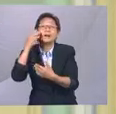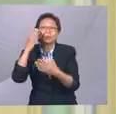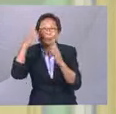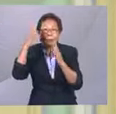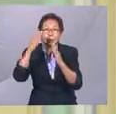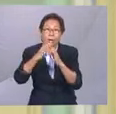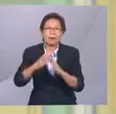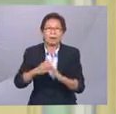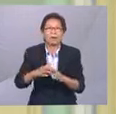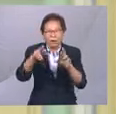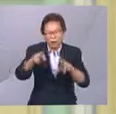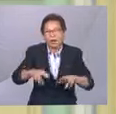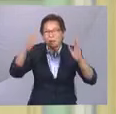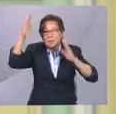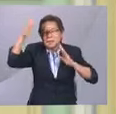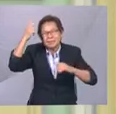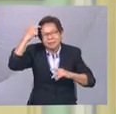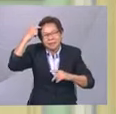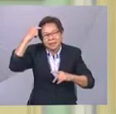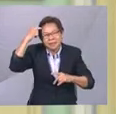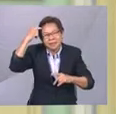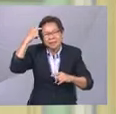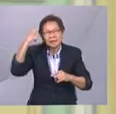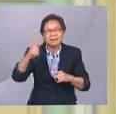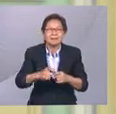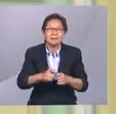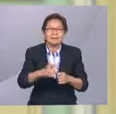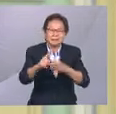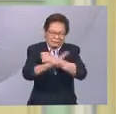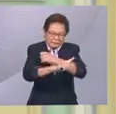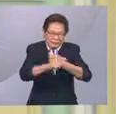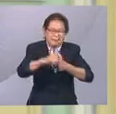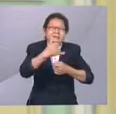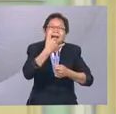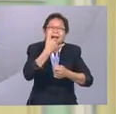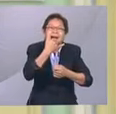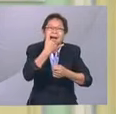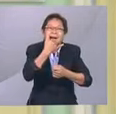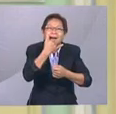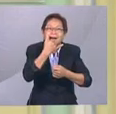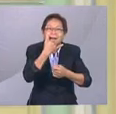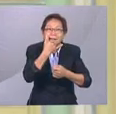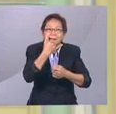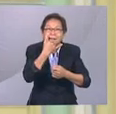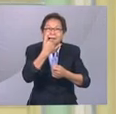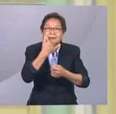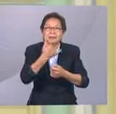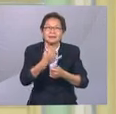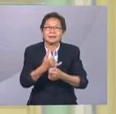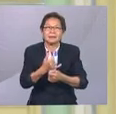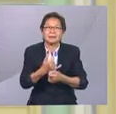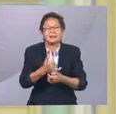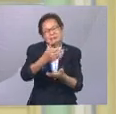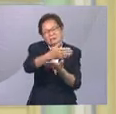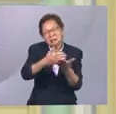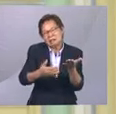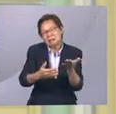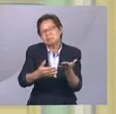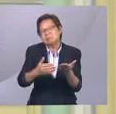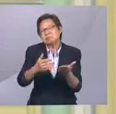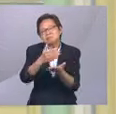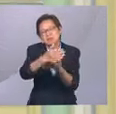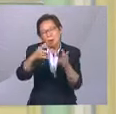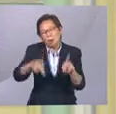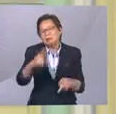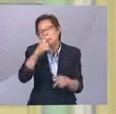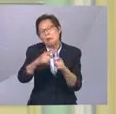DPD Raya kita seperti kita saat dapat Saman kesalahan kecil itulah setengah tuh tak bayar sampai Filipina